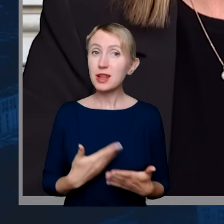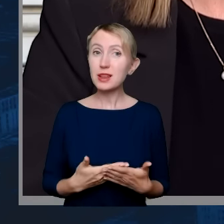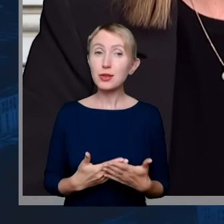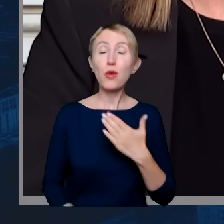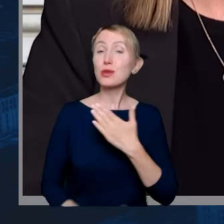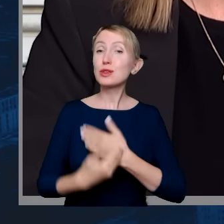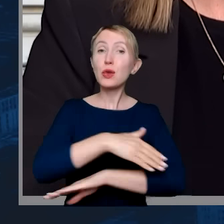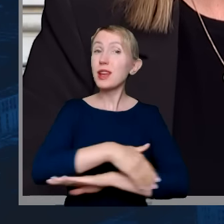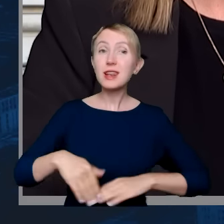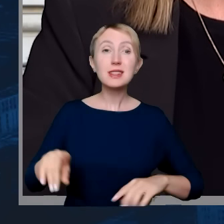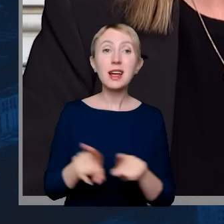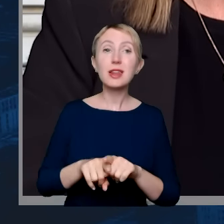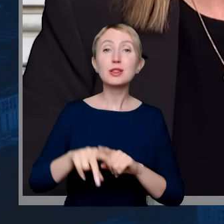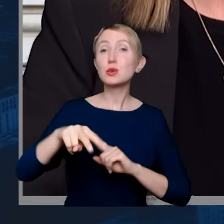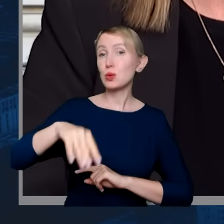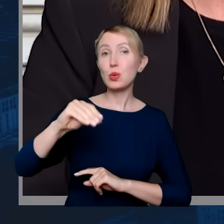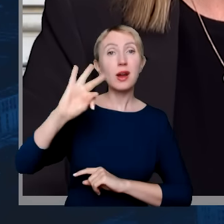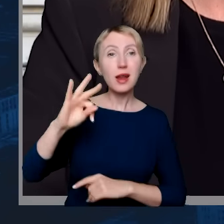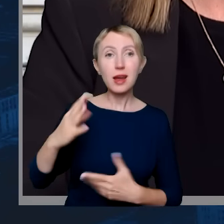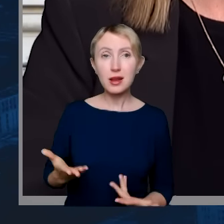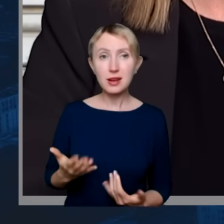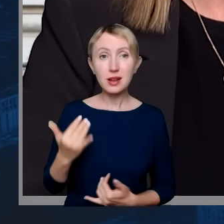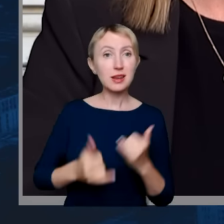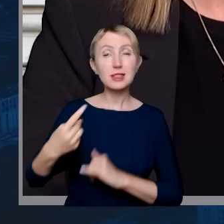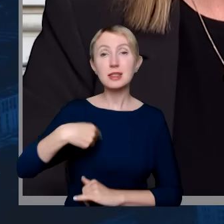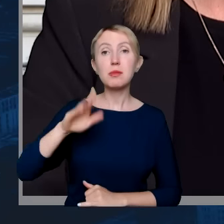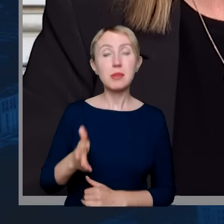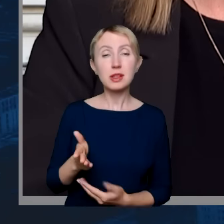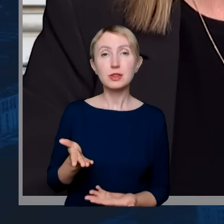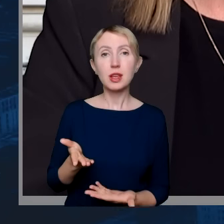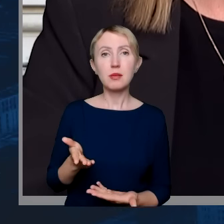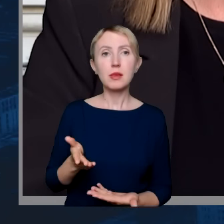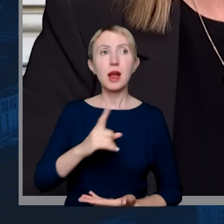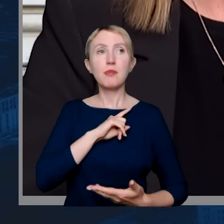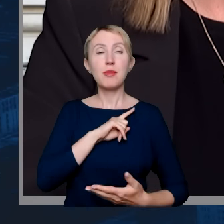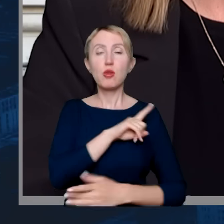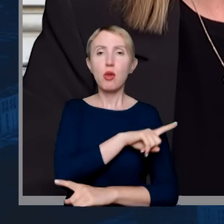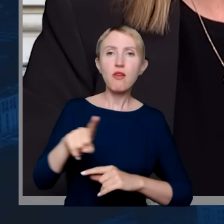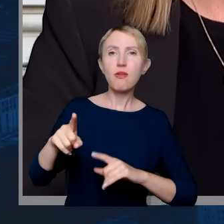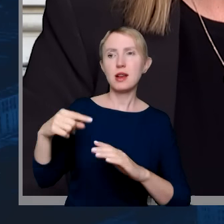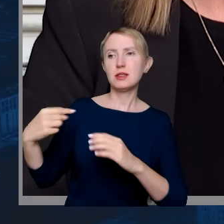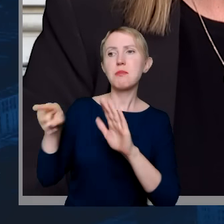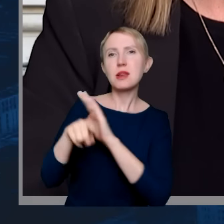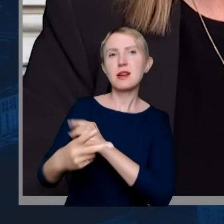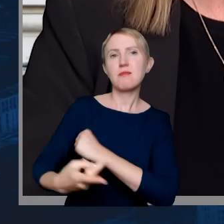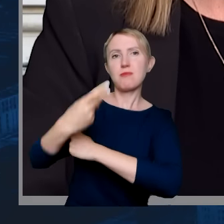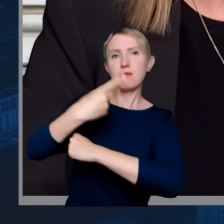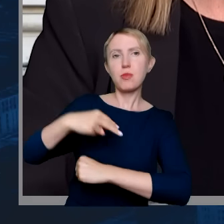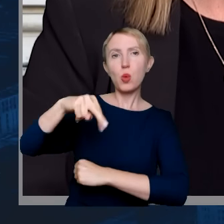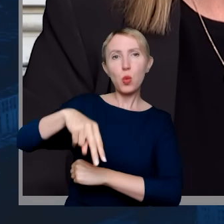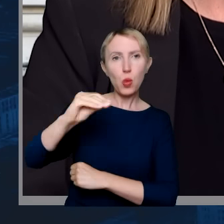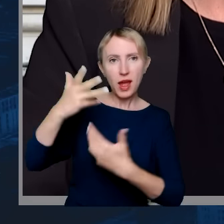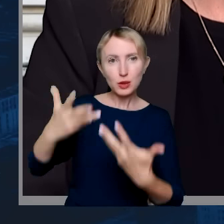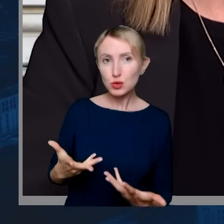także Unii Europejskiej. Jeśli będziemy panować nad emigrantami, którzy chcą się wedrzeć na teren Unii Europejskiej, to